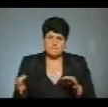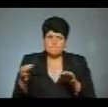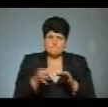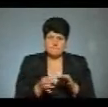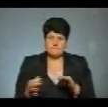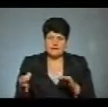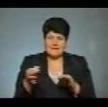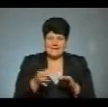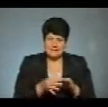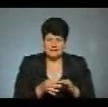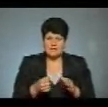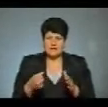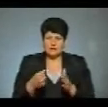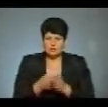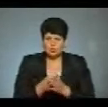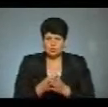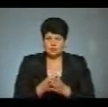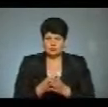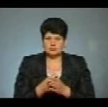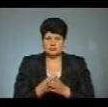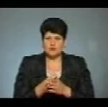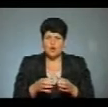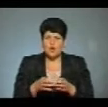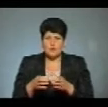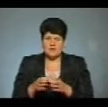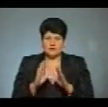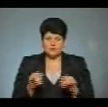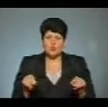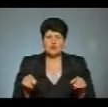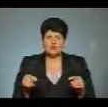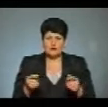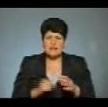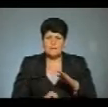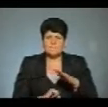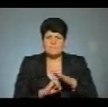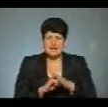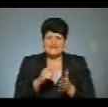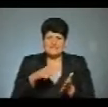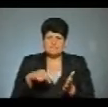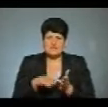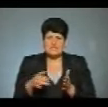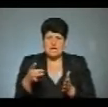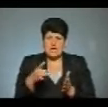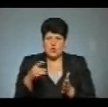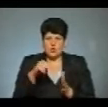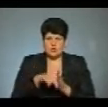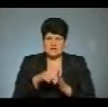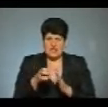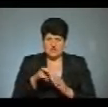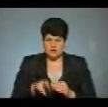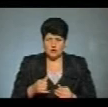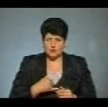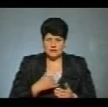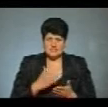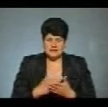до потенційних громад, які будуть утворюватися на базі міст районного значення. Як ви знаєте, у нас